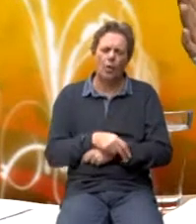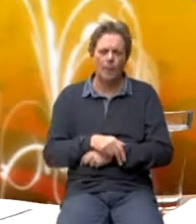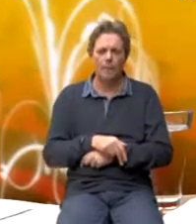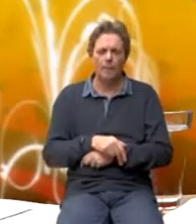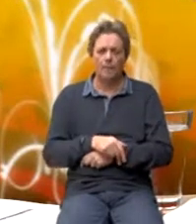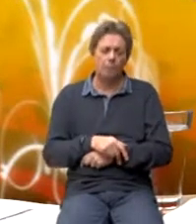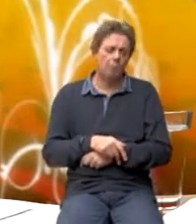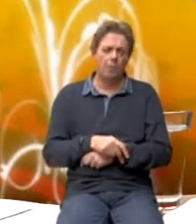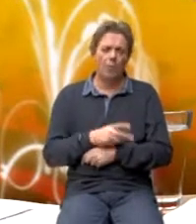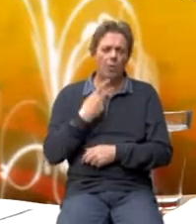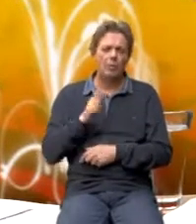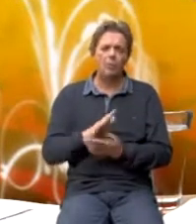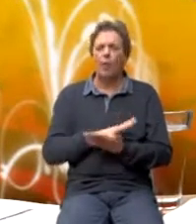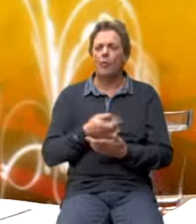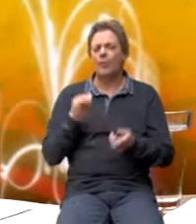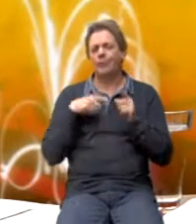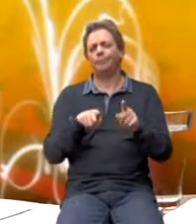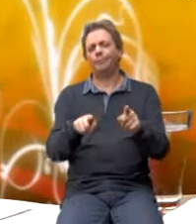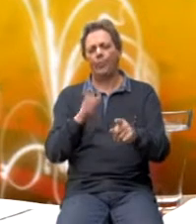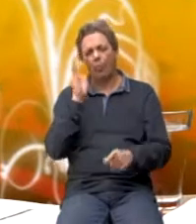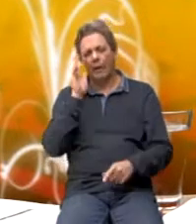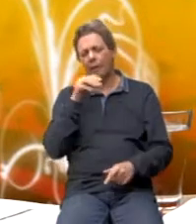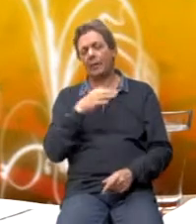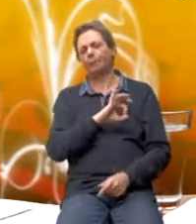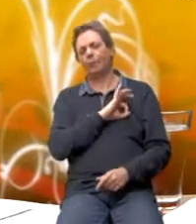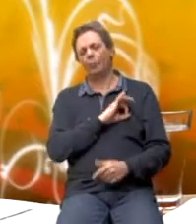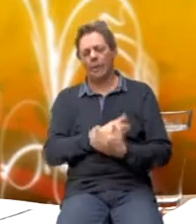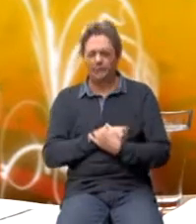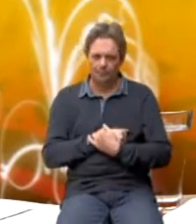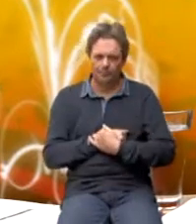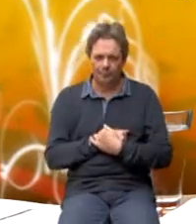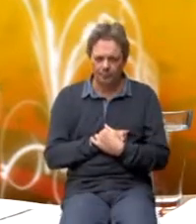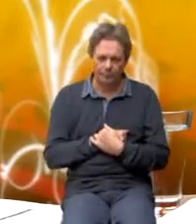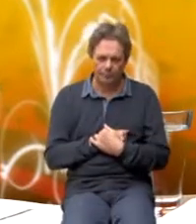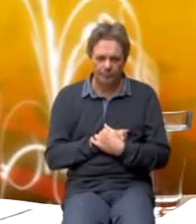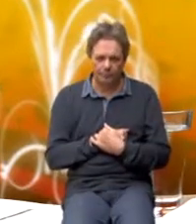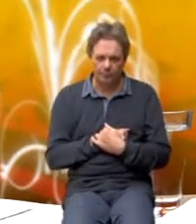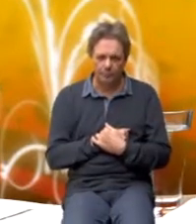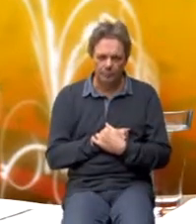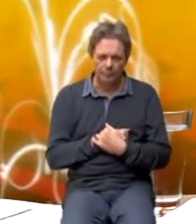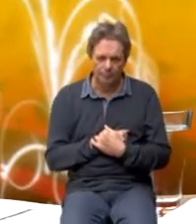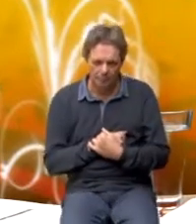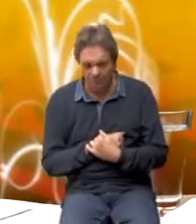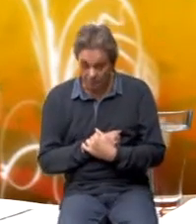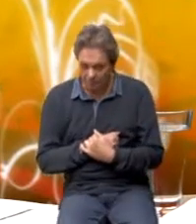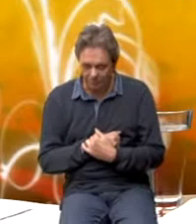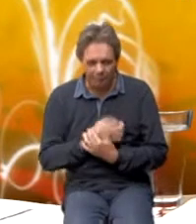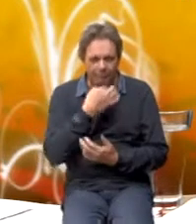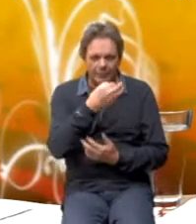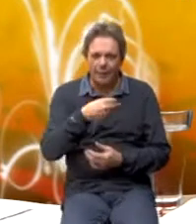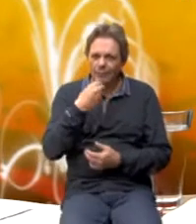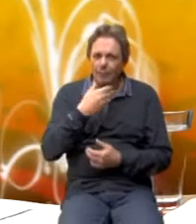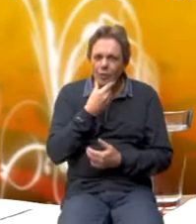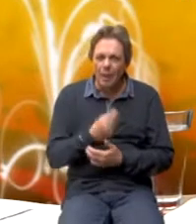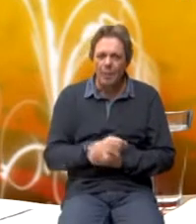krevet i umrijeti jer nećemo nikad biti sigurni ako pustimo našoj slobodnoj volji. Je li priča lijepa, jel da? Pa,